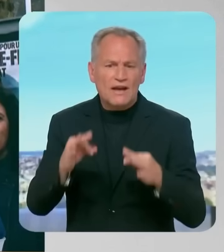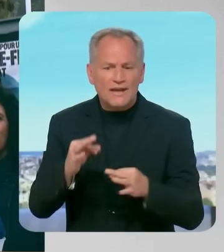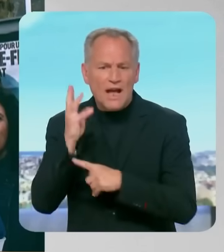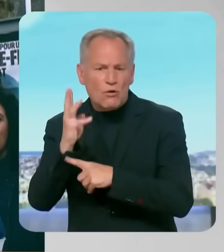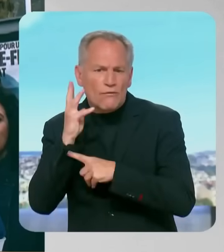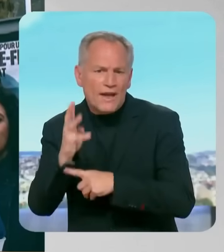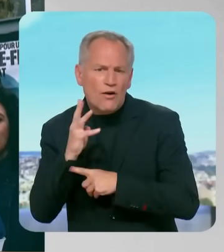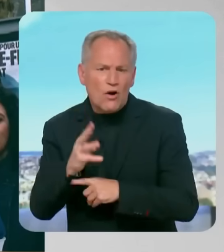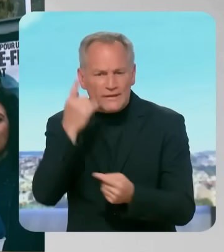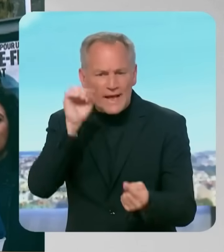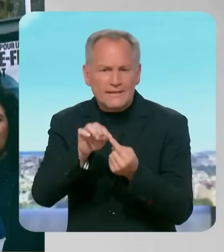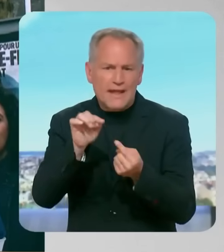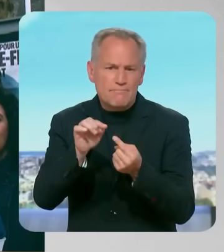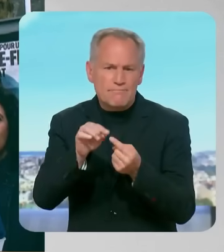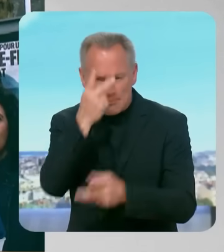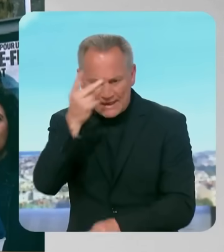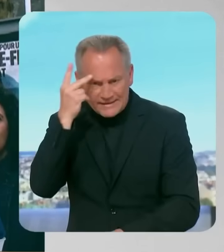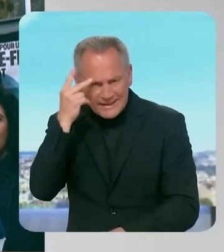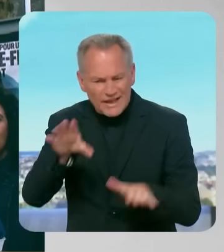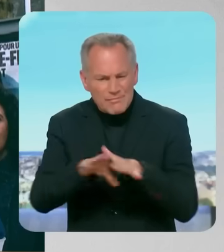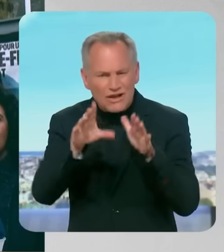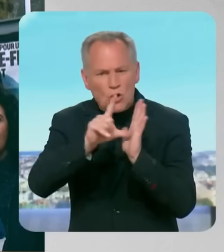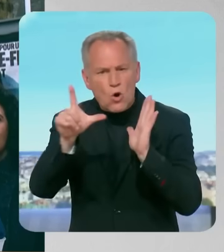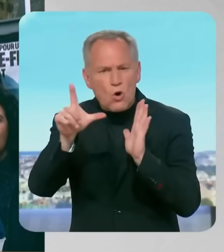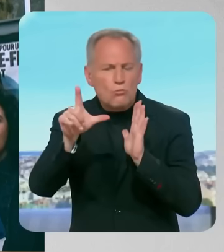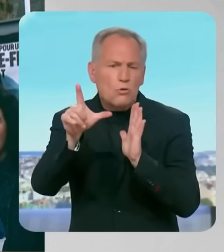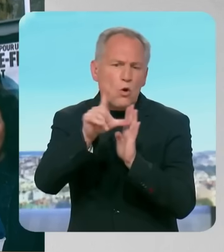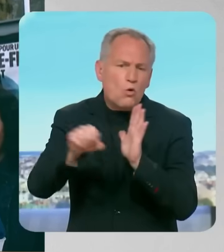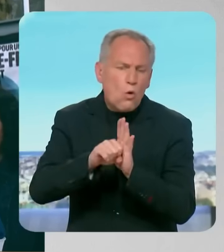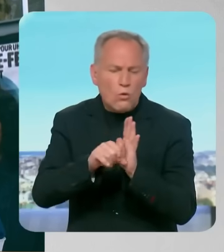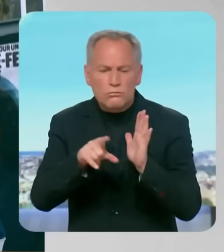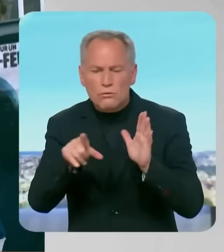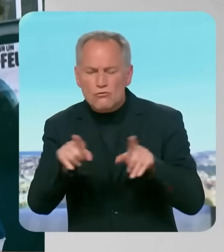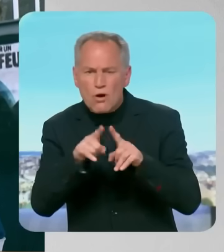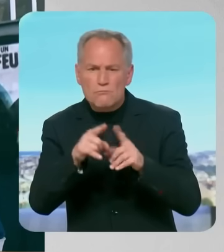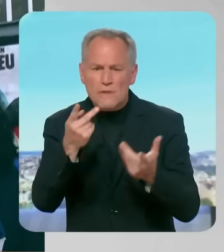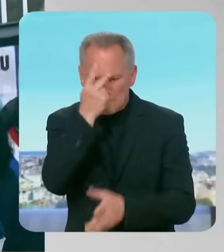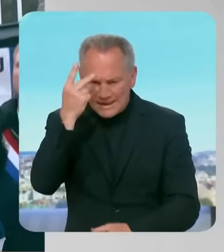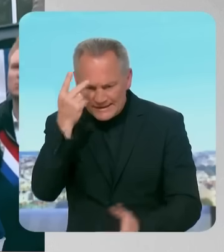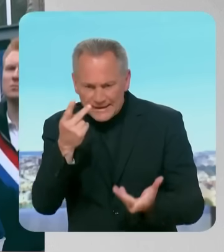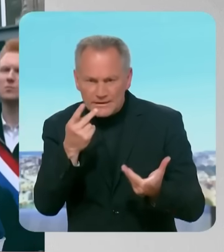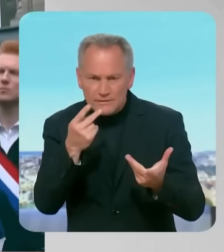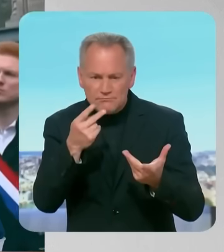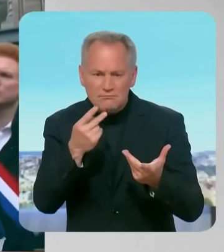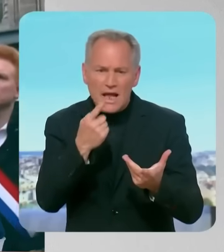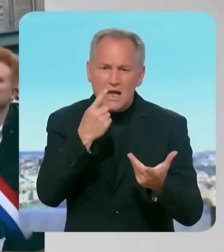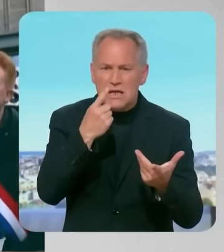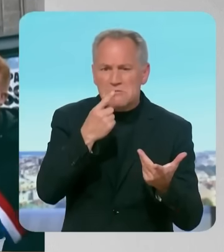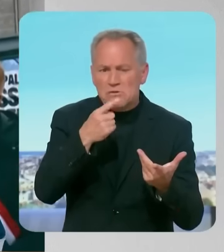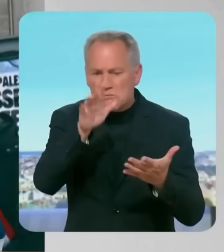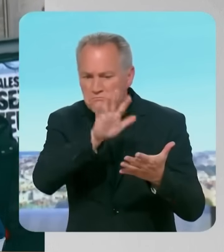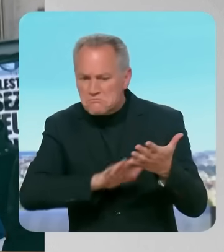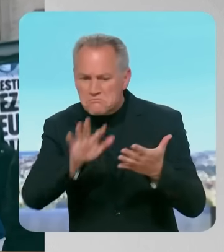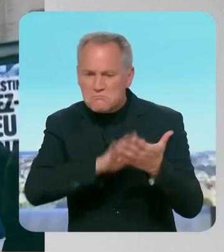où il est écrit « Libre Palestine ». Vous vous êtes senti empêché ces deux derniers jours de pouvoir mener cette conférence? Je ne sais pas si on mesure bien